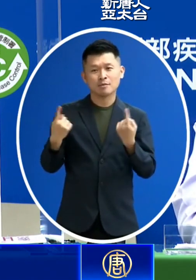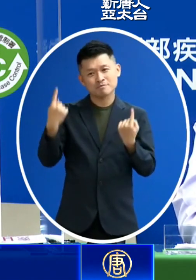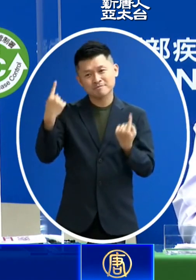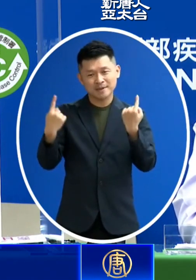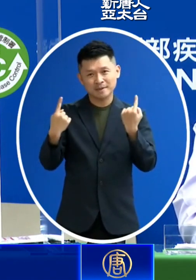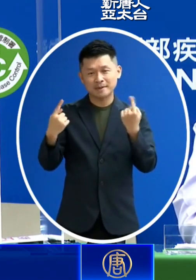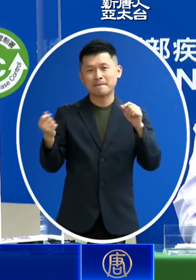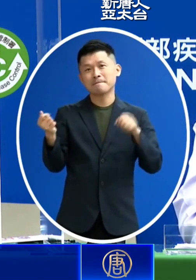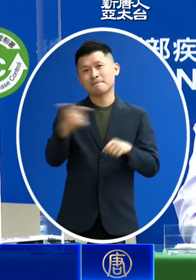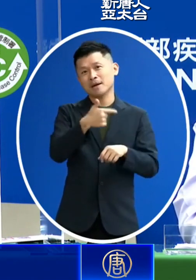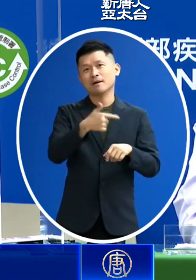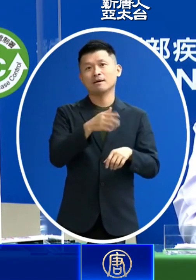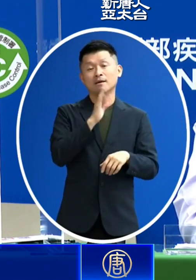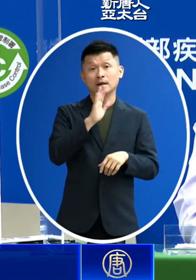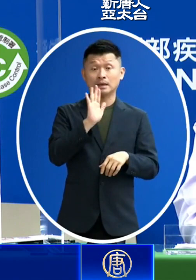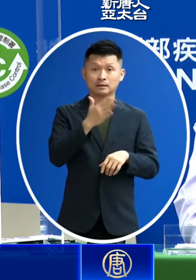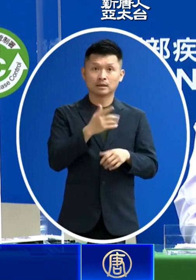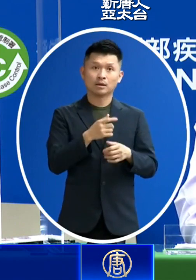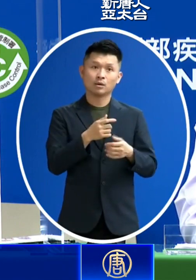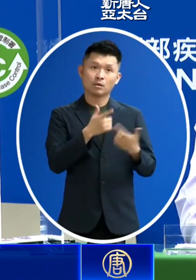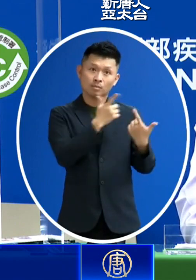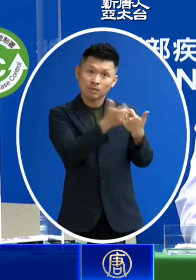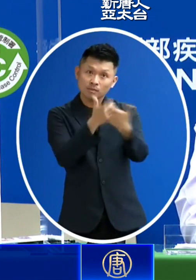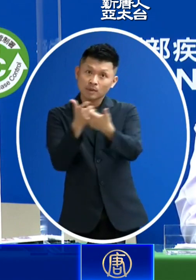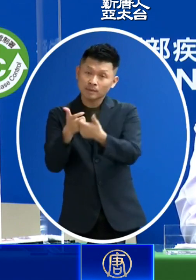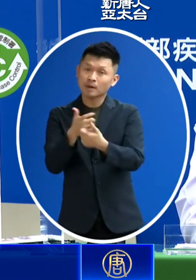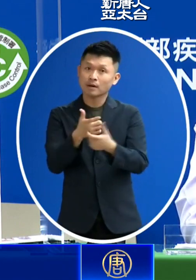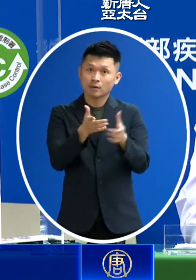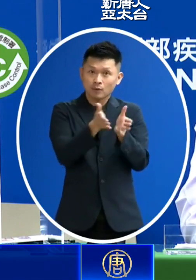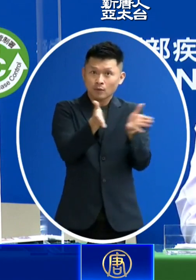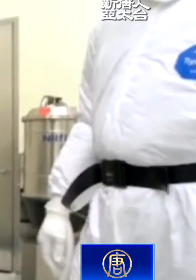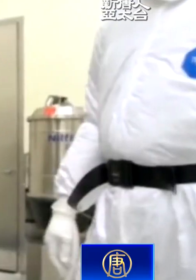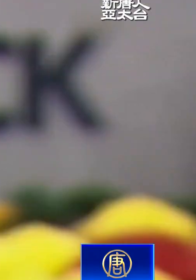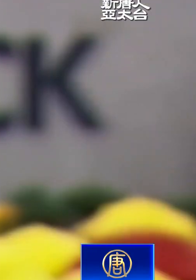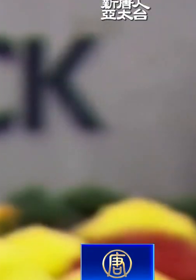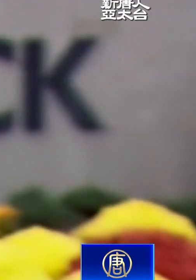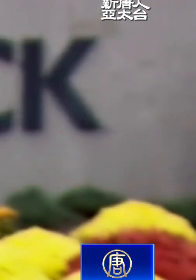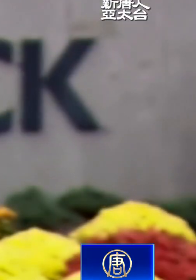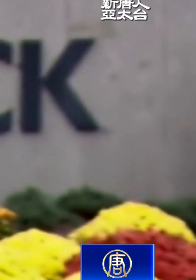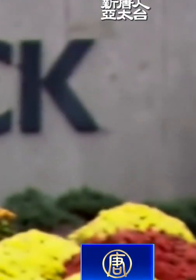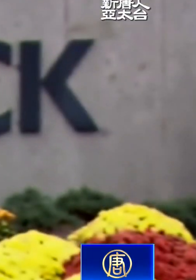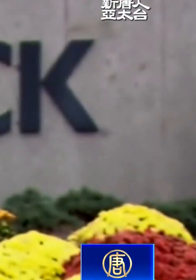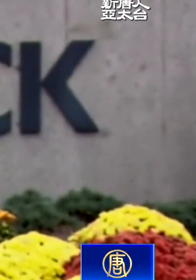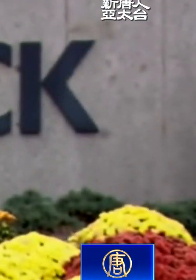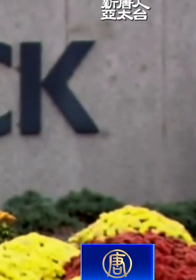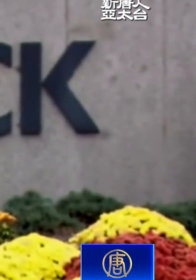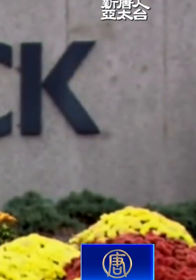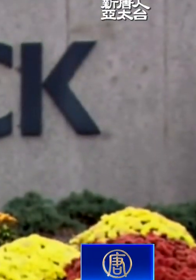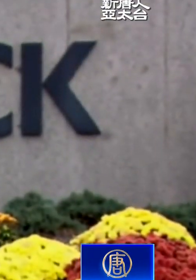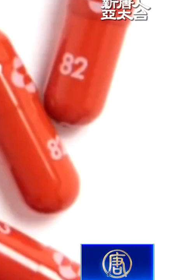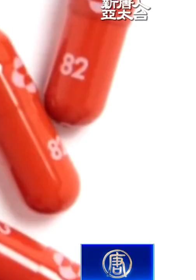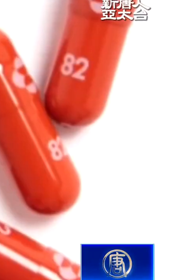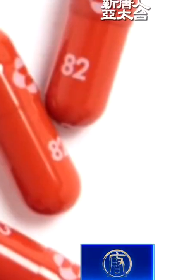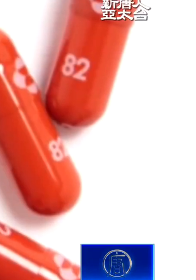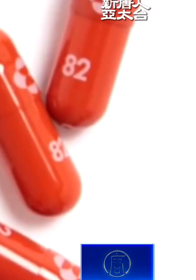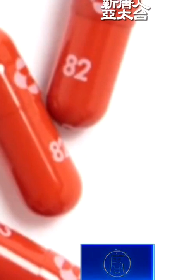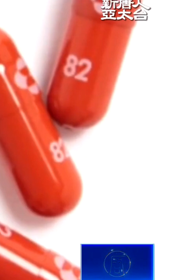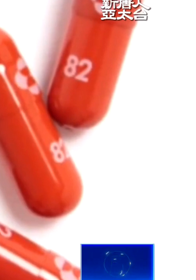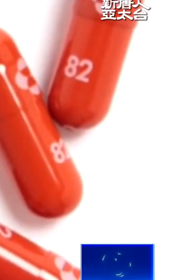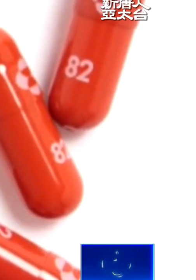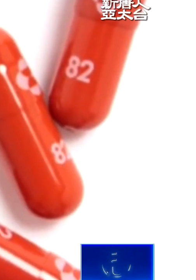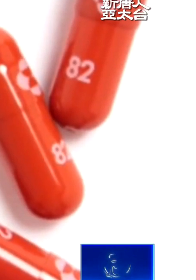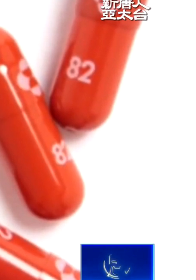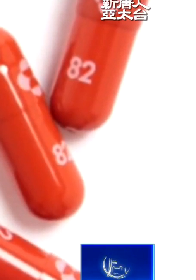用的限制相对的比较少，好，所以我们就多购买一些。 除了先前购买的5000份，台湾又签下